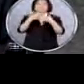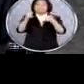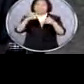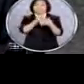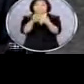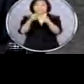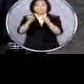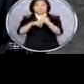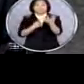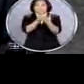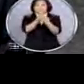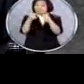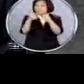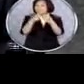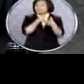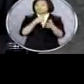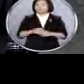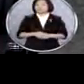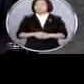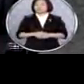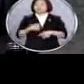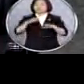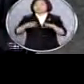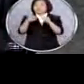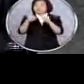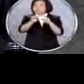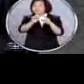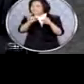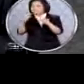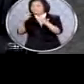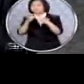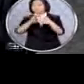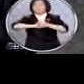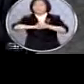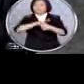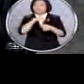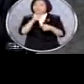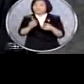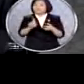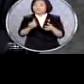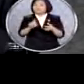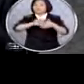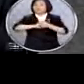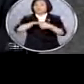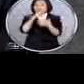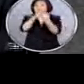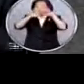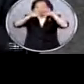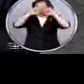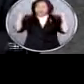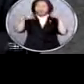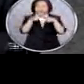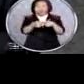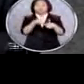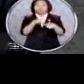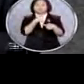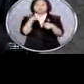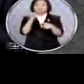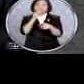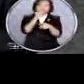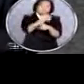到了这些所谓的共识必须要建立在有透明公开的程度之